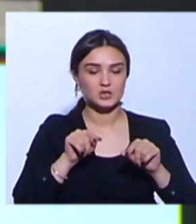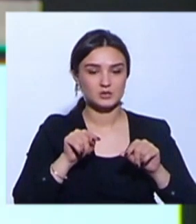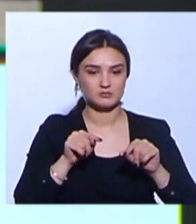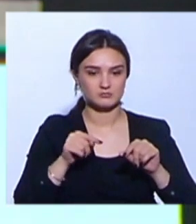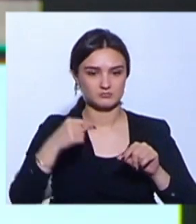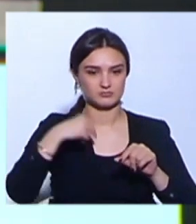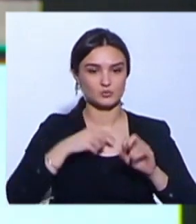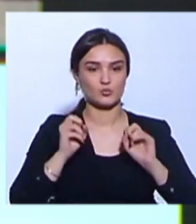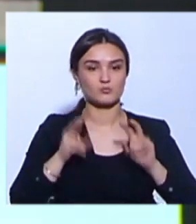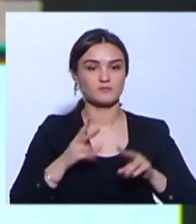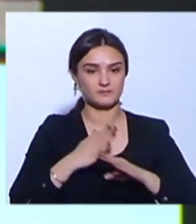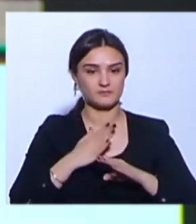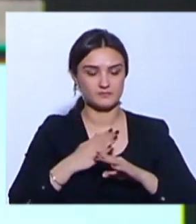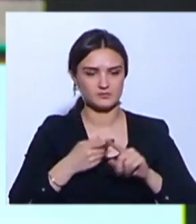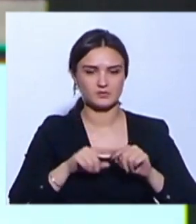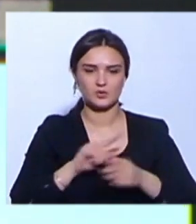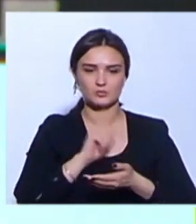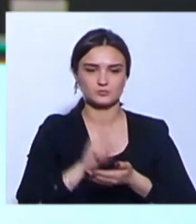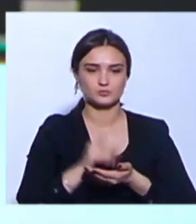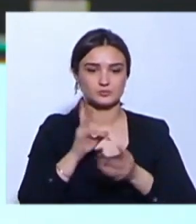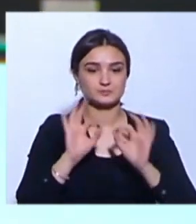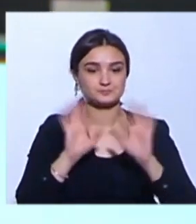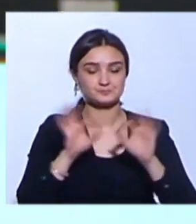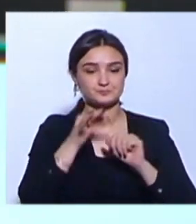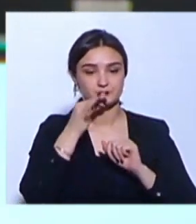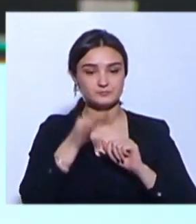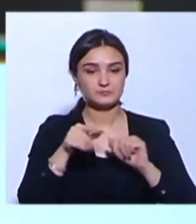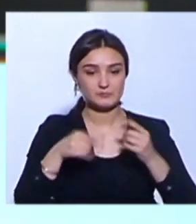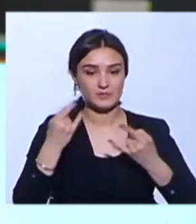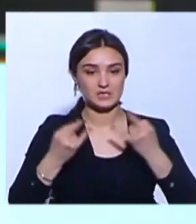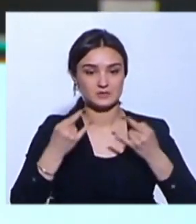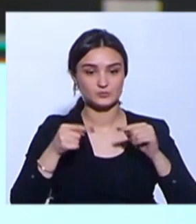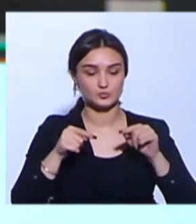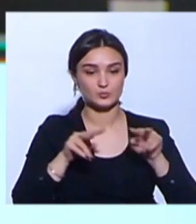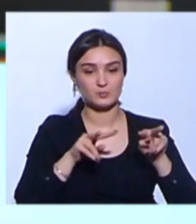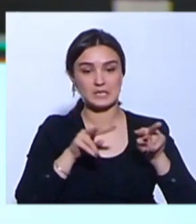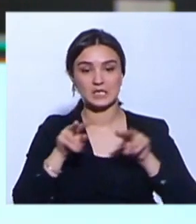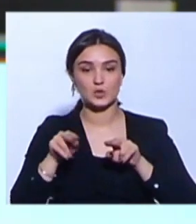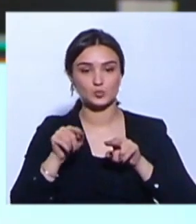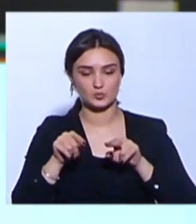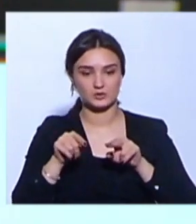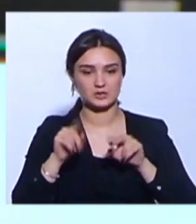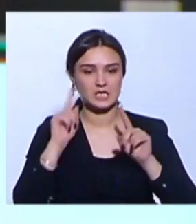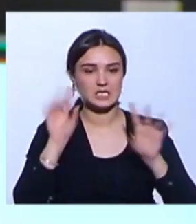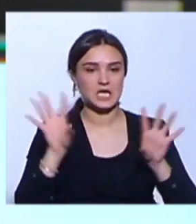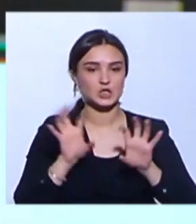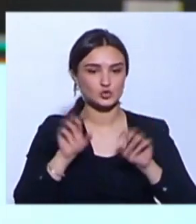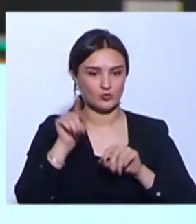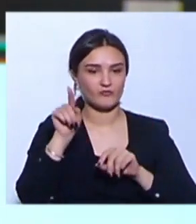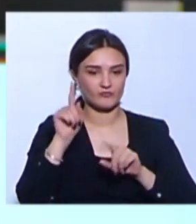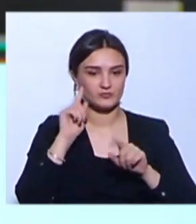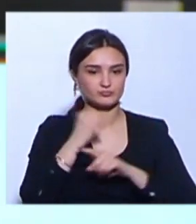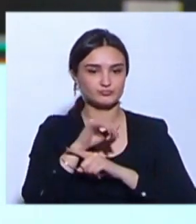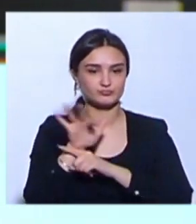სამიზნე ორგანოზე. ჩვენ აუცილებლად უნდა ვთქვათ ისიც, რომ გადაცემა პარალელურ რეჟიმში გადის რადიო